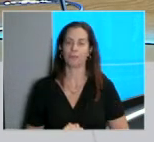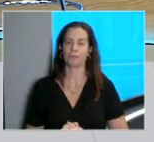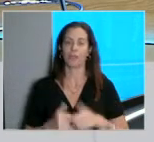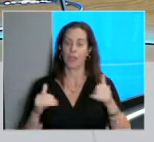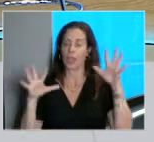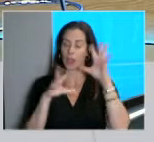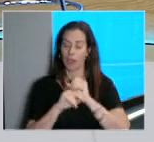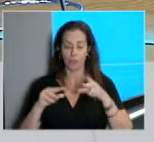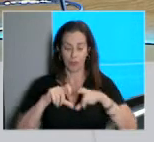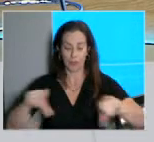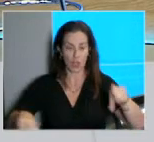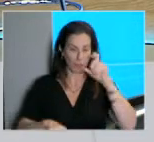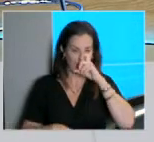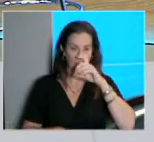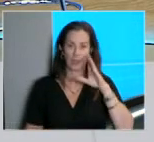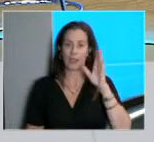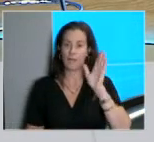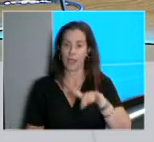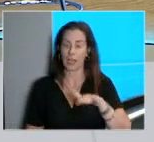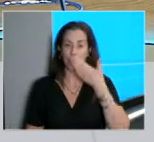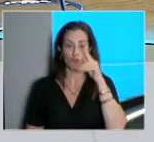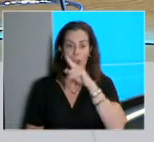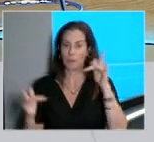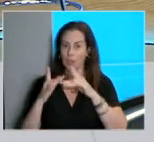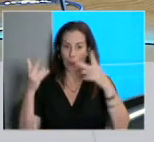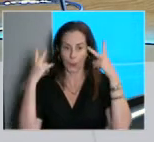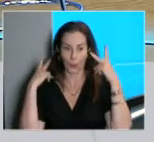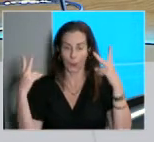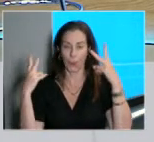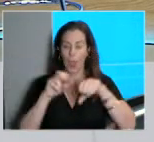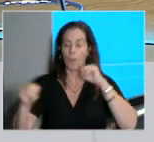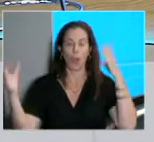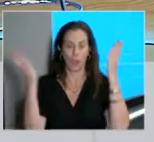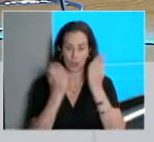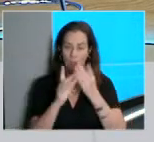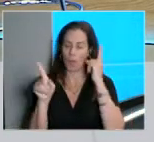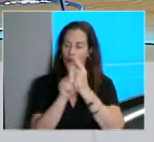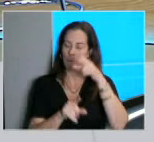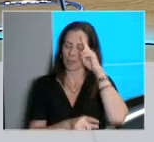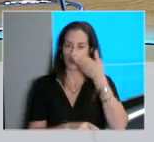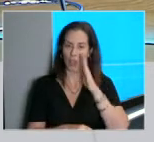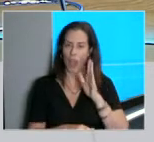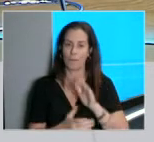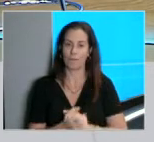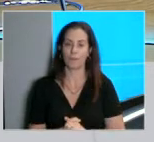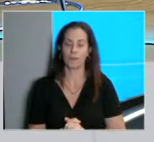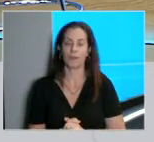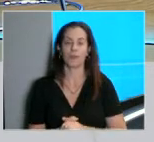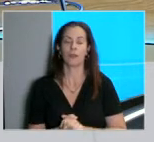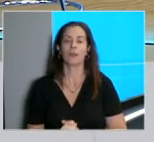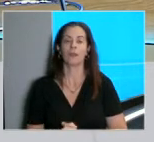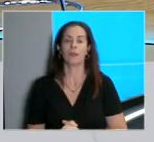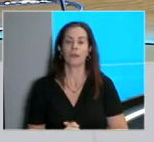הערב גם חנוכת בלומפילד, וגם בטדי, המשחק המרכזי של המחזור, הפועל באר שבע מול ביתר ירושלים. ביתר ניצחה 3-1, באר